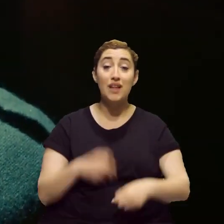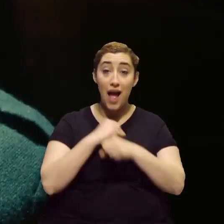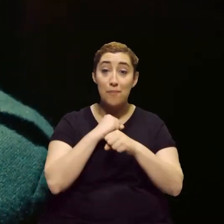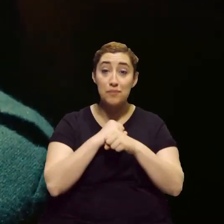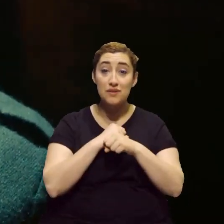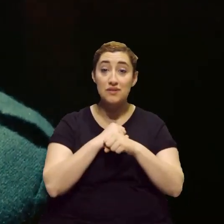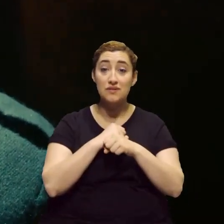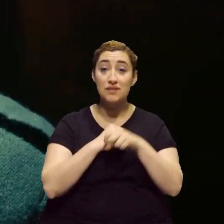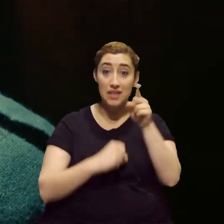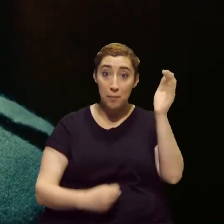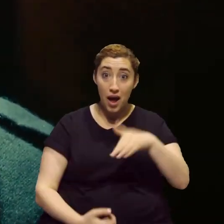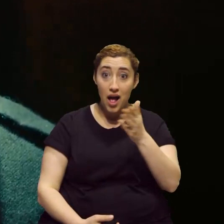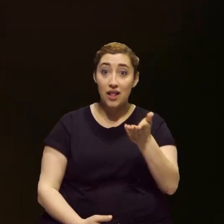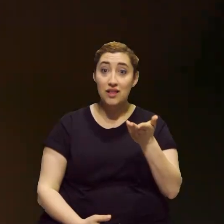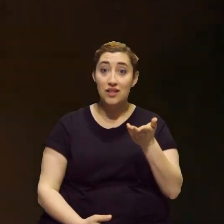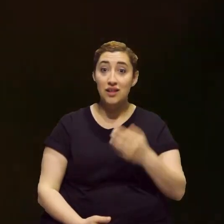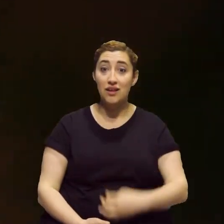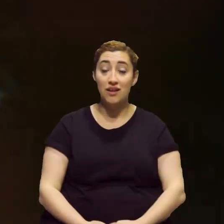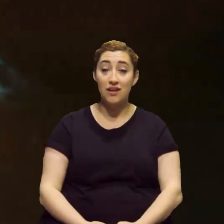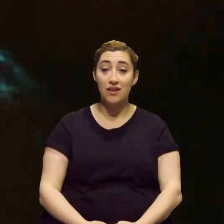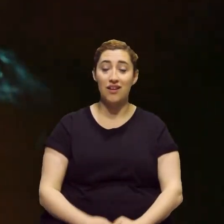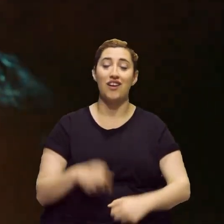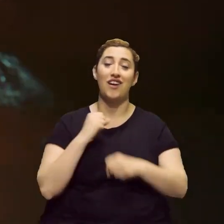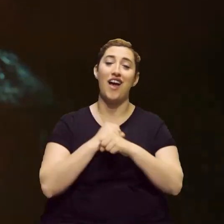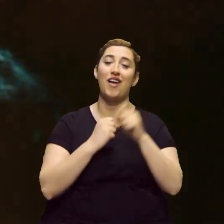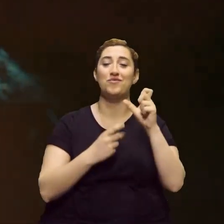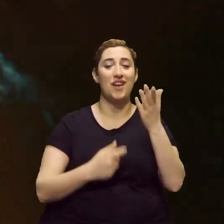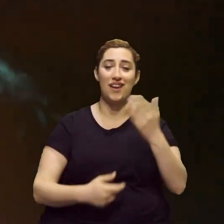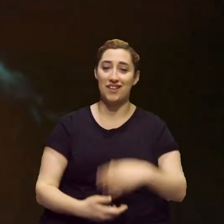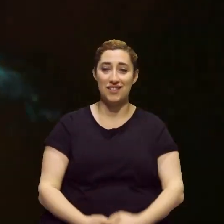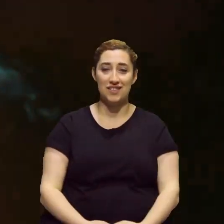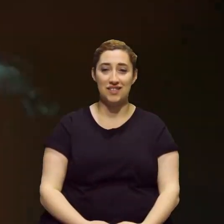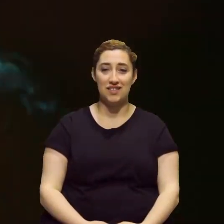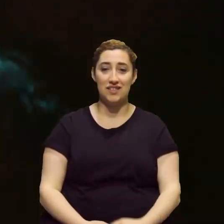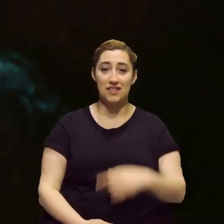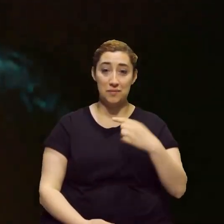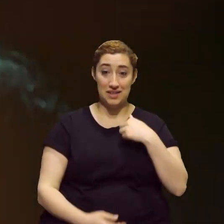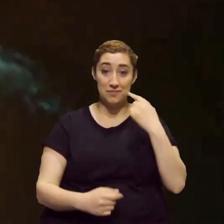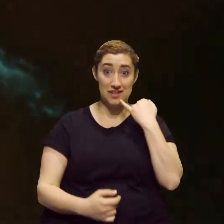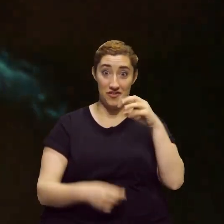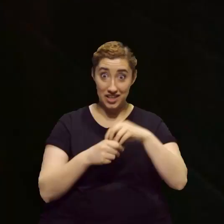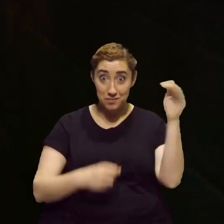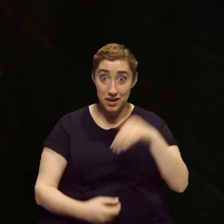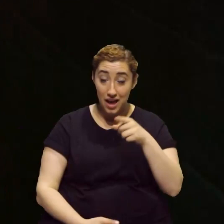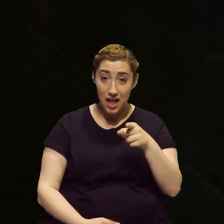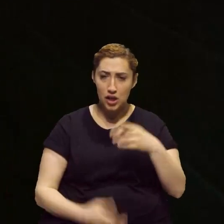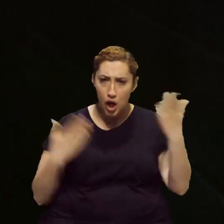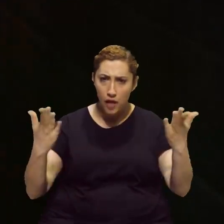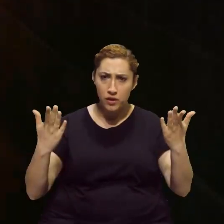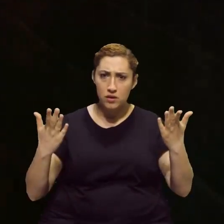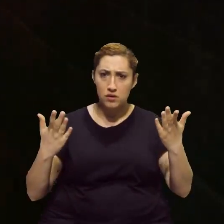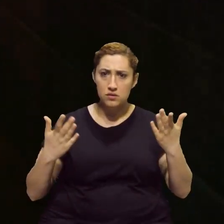Galip! Sen mi geldin ya? Galip Çerke! Zaten mi geldin beni sen?